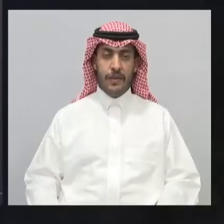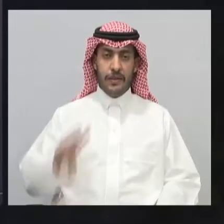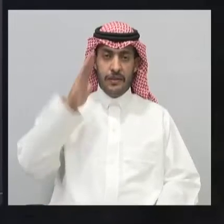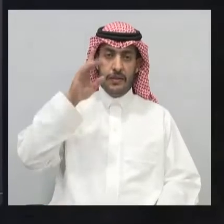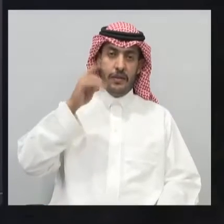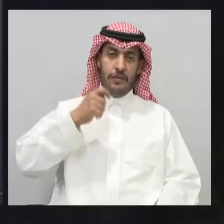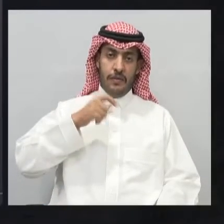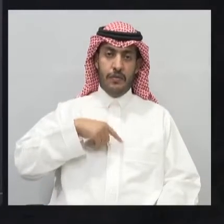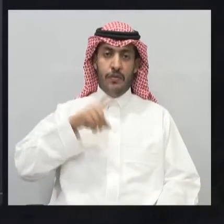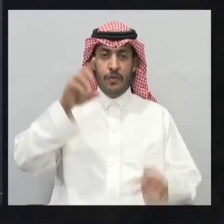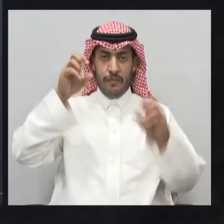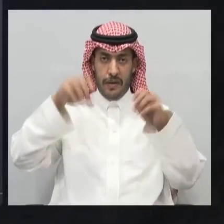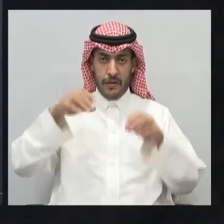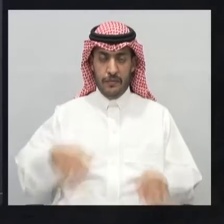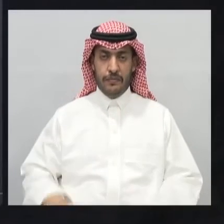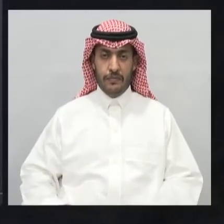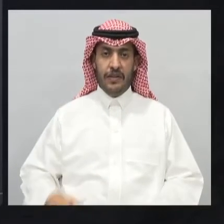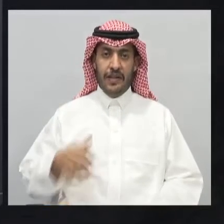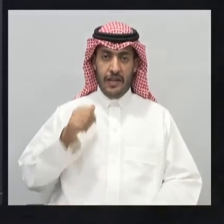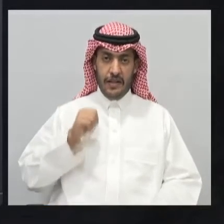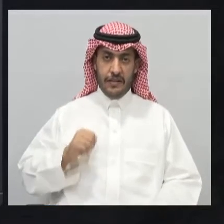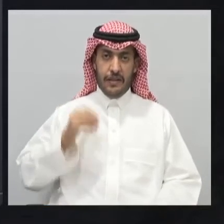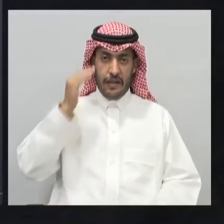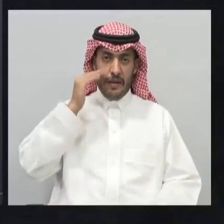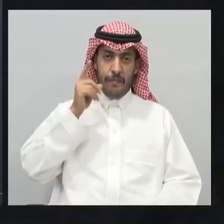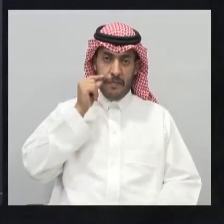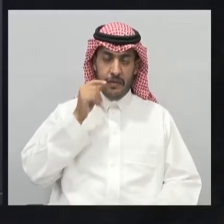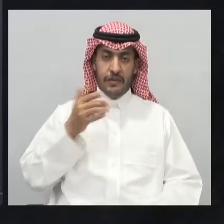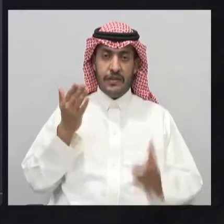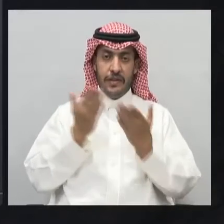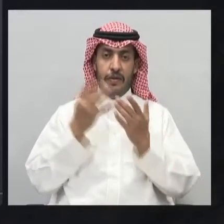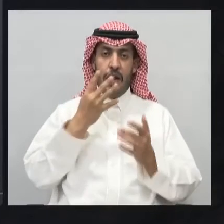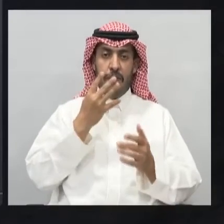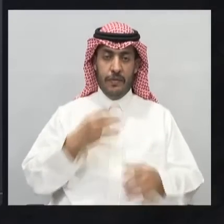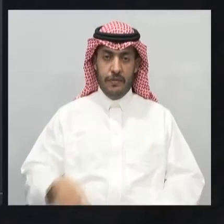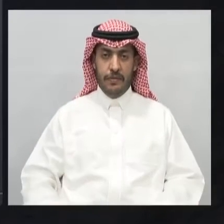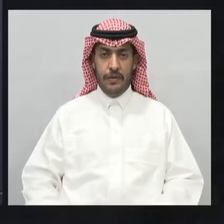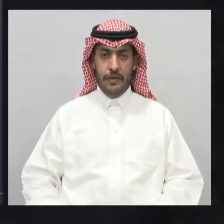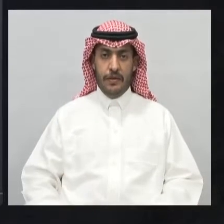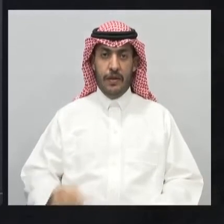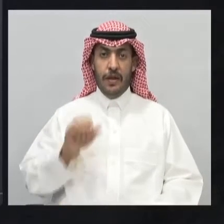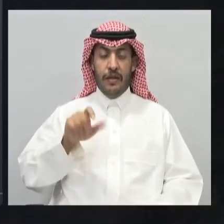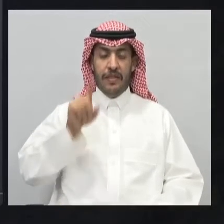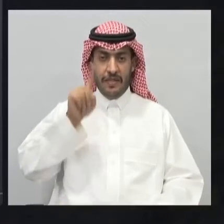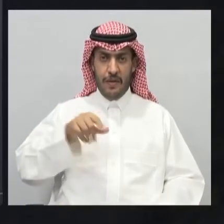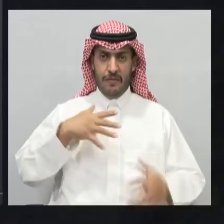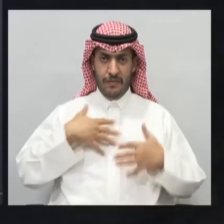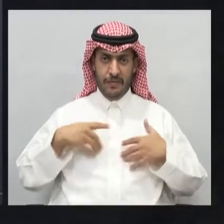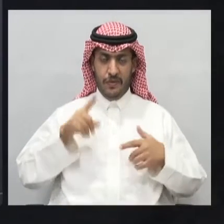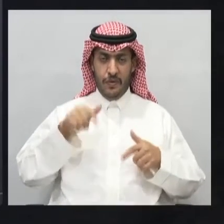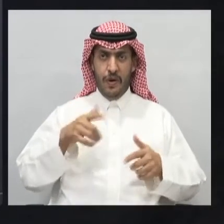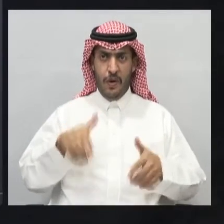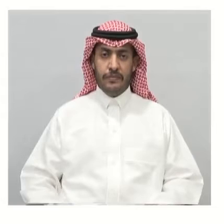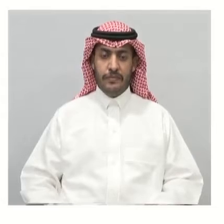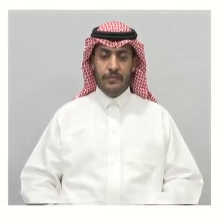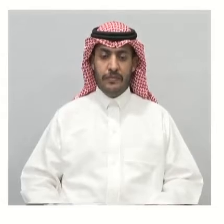السلام عليكم ورحمه الله وبركاته اعزائي طلاب وطالبات الصف الرابع الابتدائي طاب يومكم اتمنى ان تكونوا